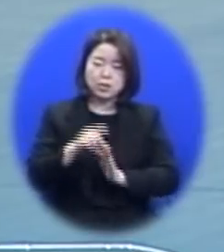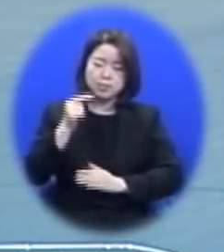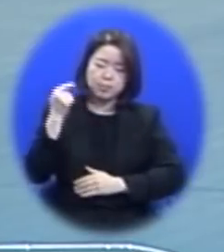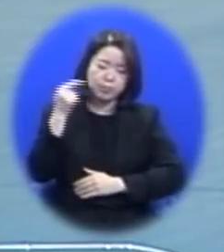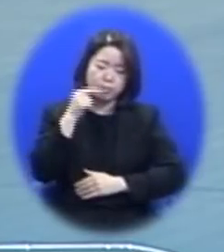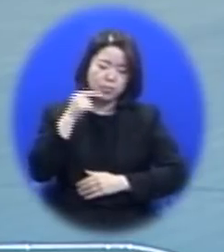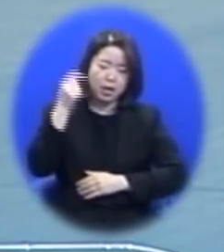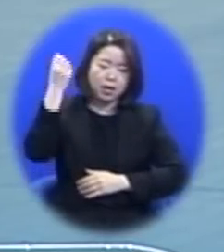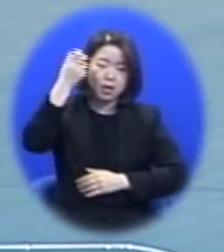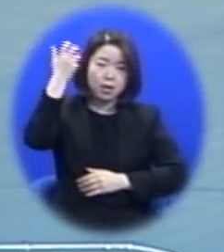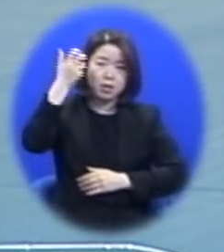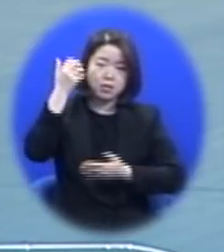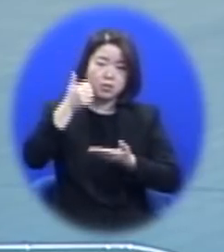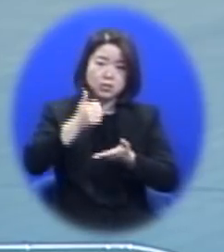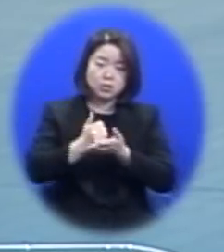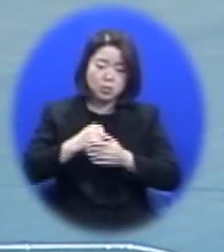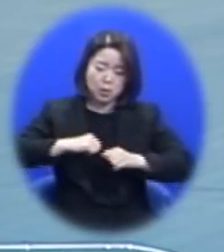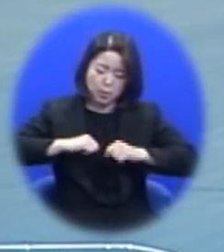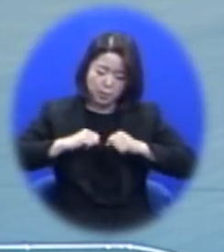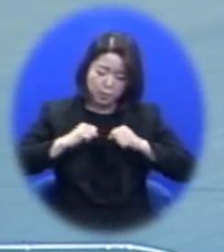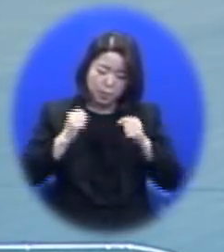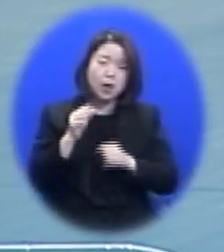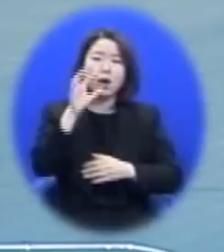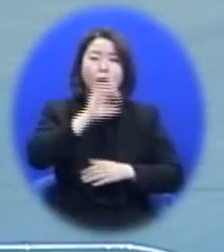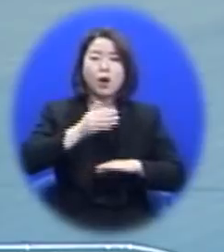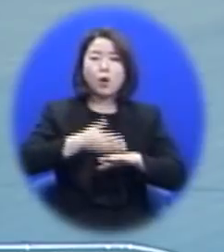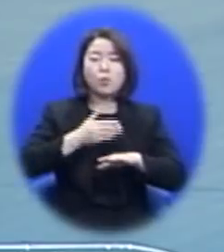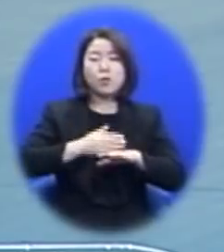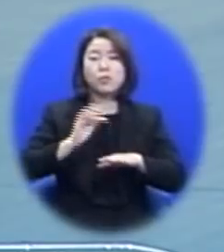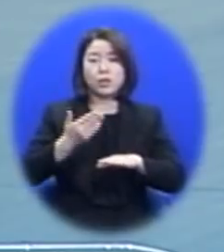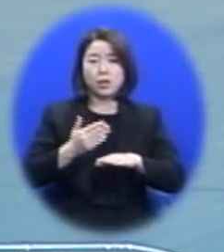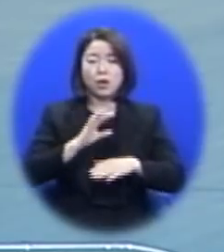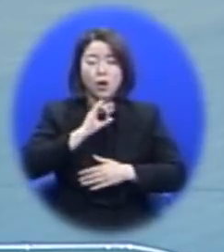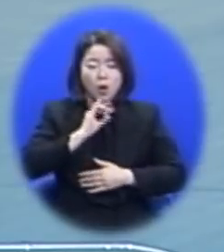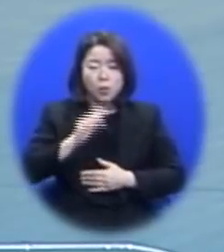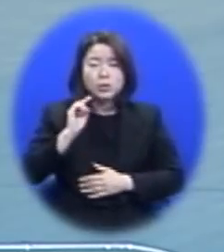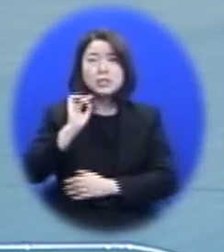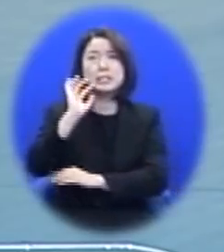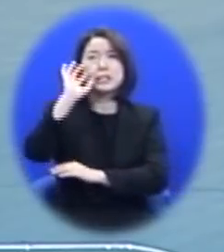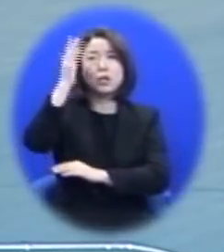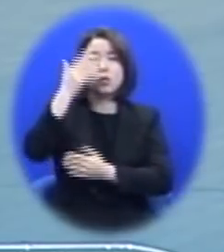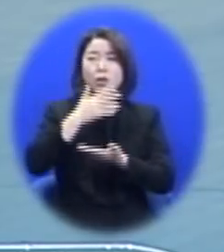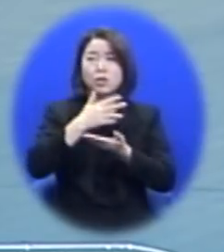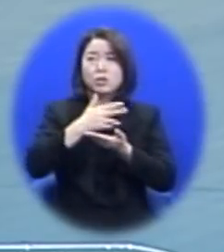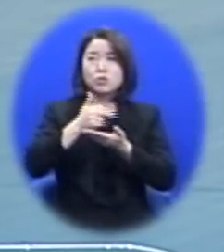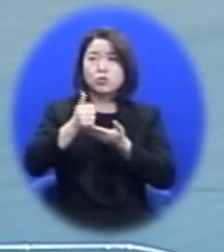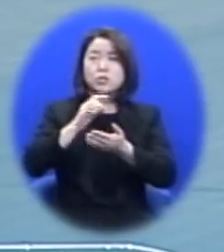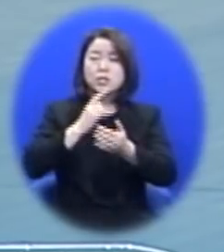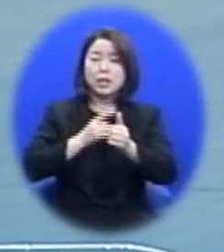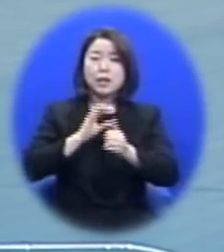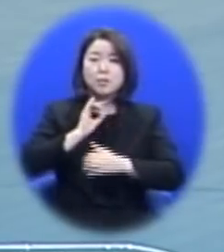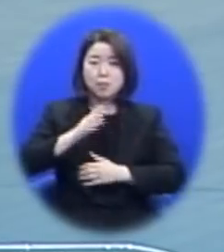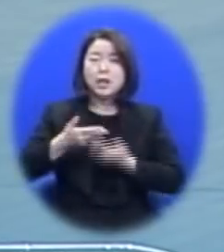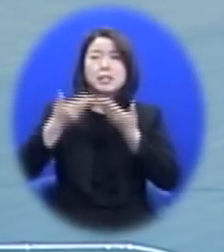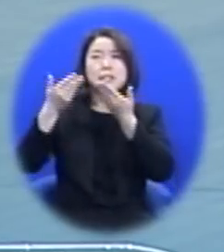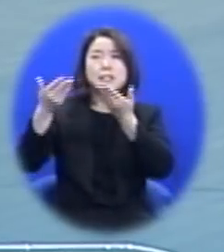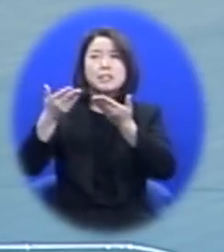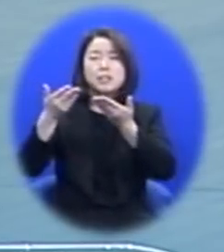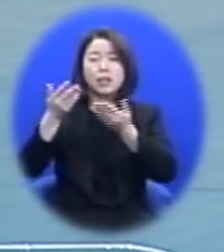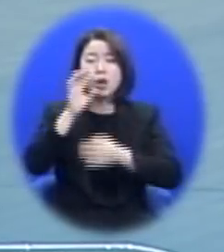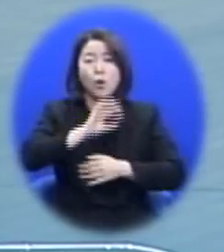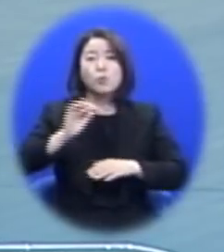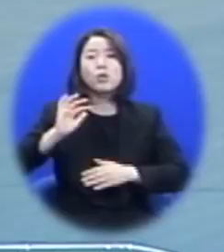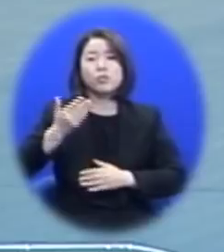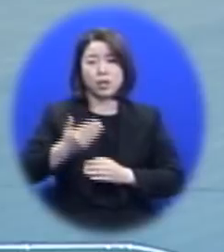복종하는 것이 훈련되어져야 돼요. 오직 영광은 주님께만 돌리는 것이 준비되어져야 돼요. 성령의